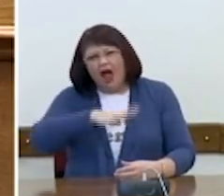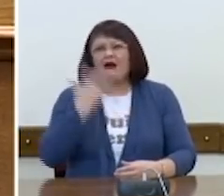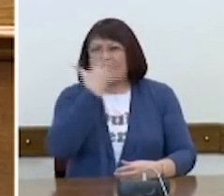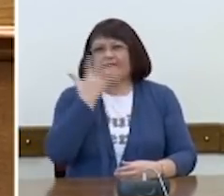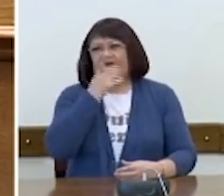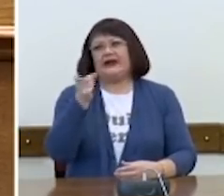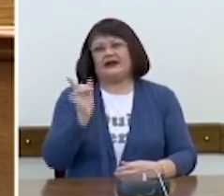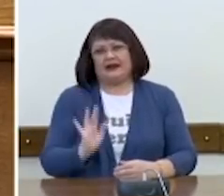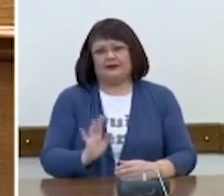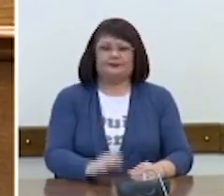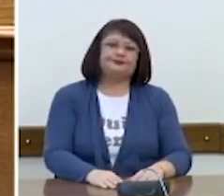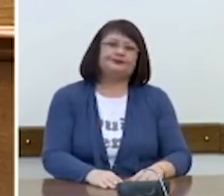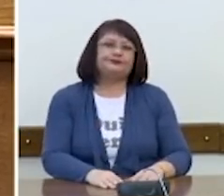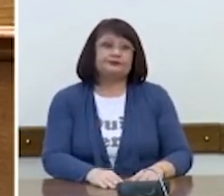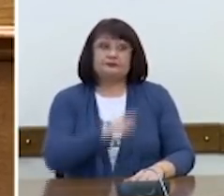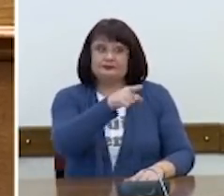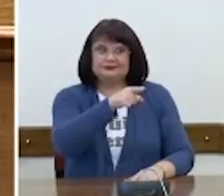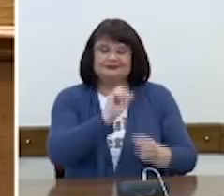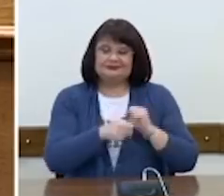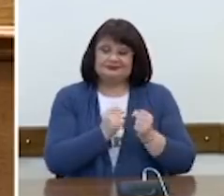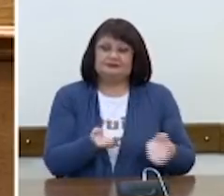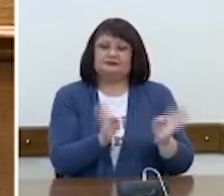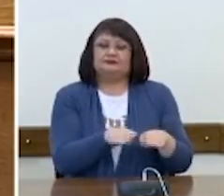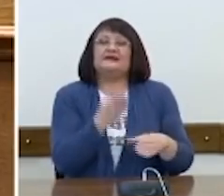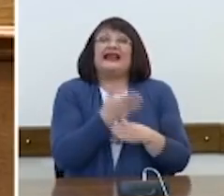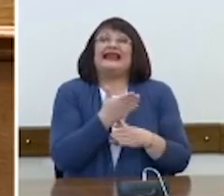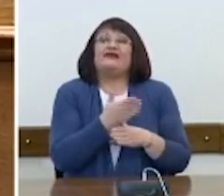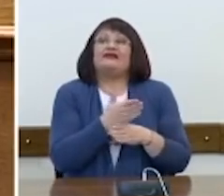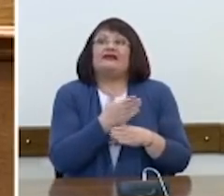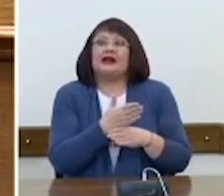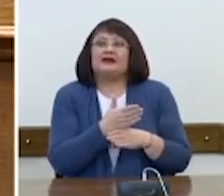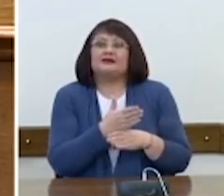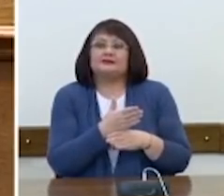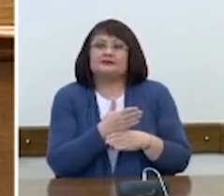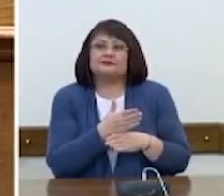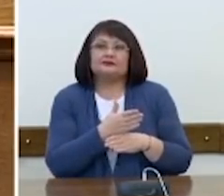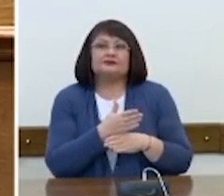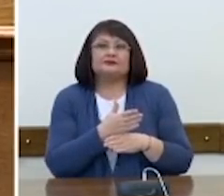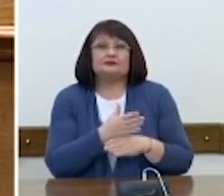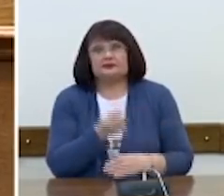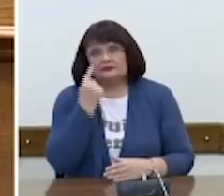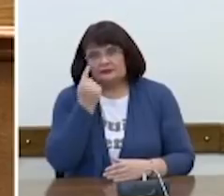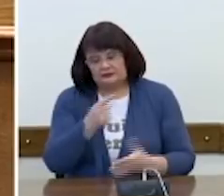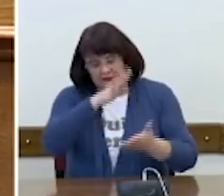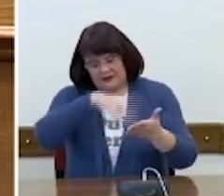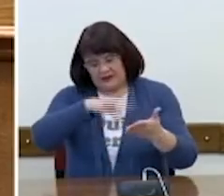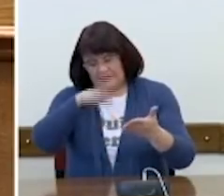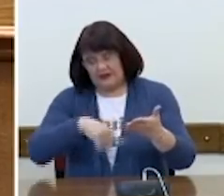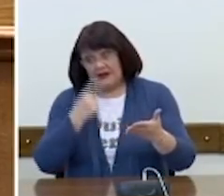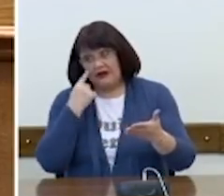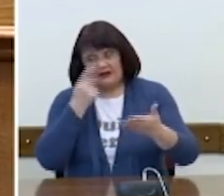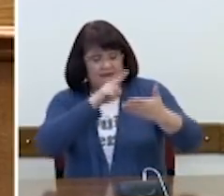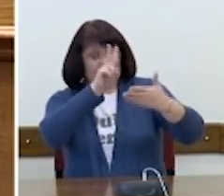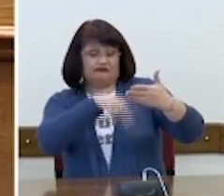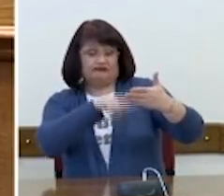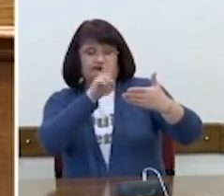και αν θέλετε να το κρύψετε αυτό από τον ελληνικό λαό, έρχονται τα κείμενα των ίδιων των συμφωνιών που